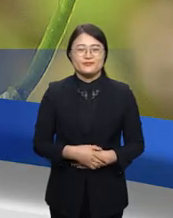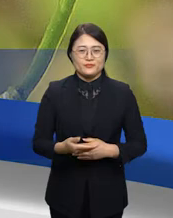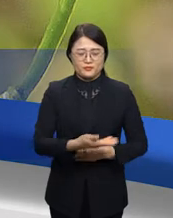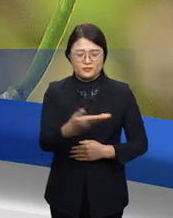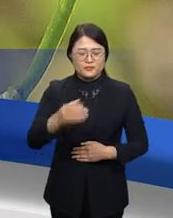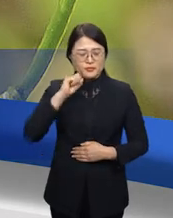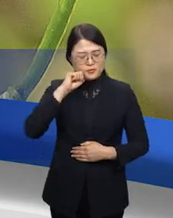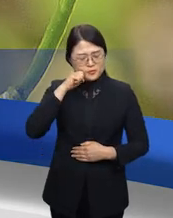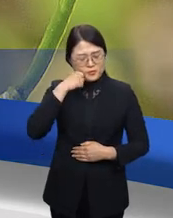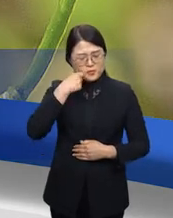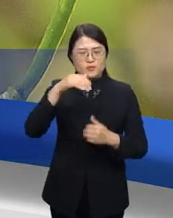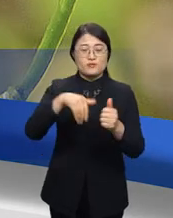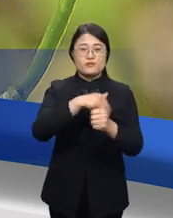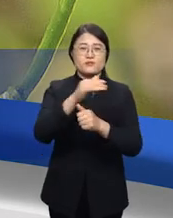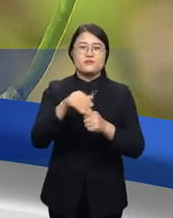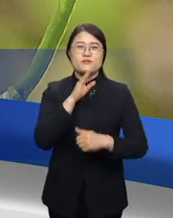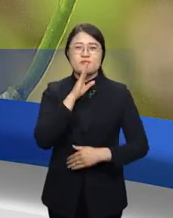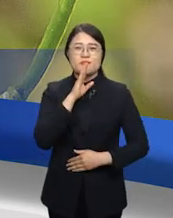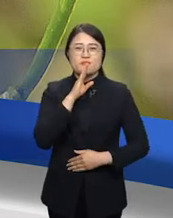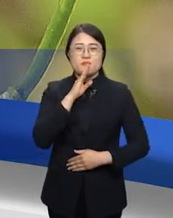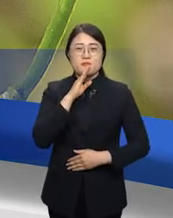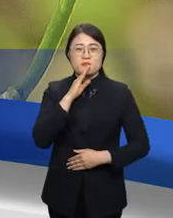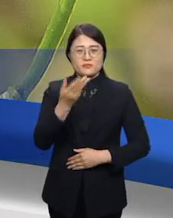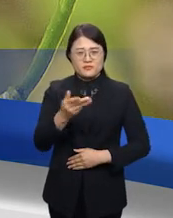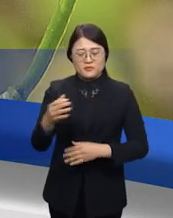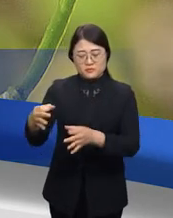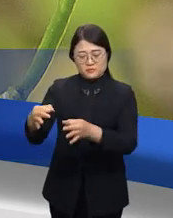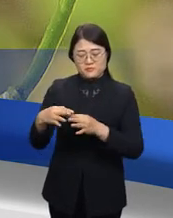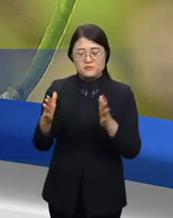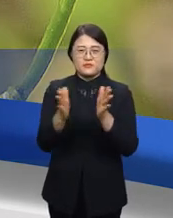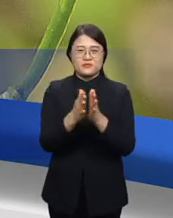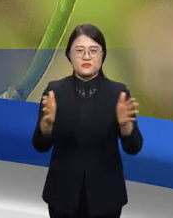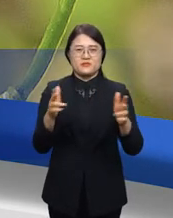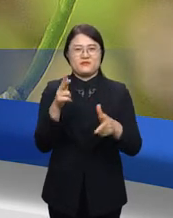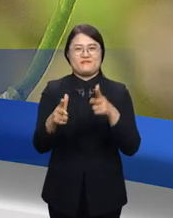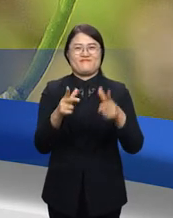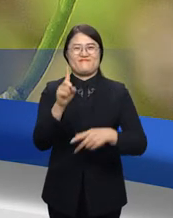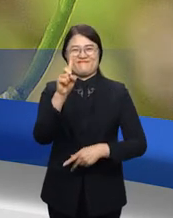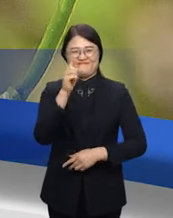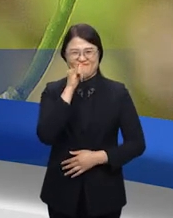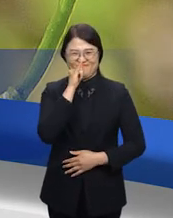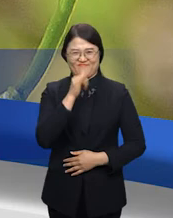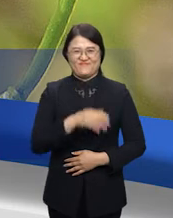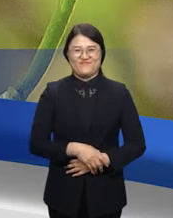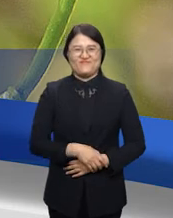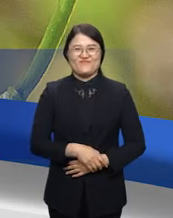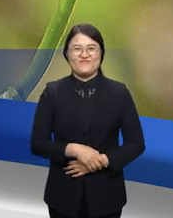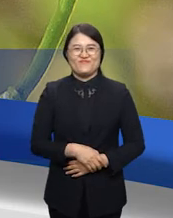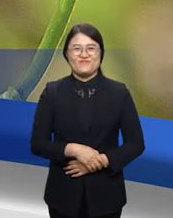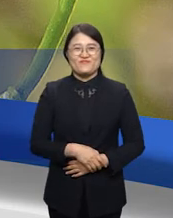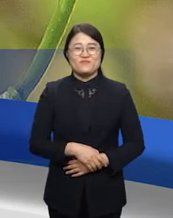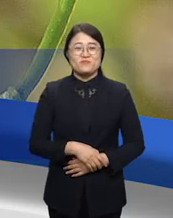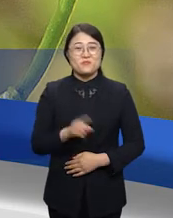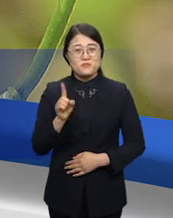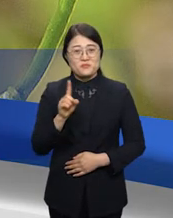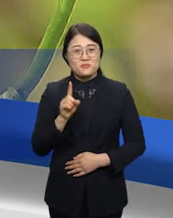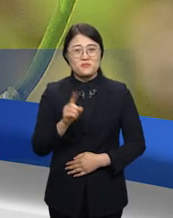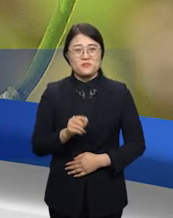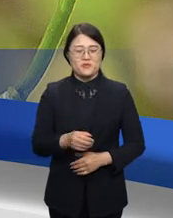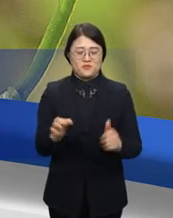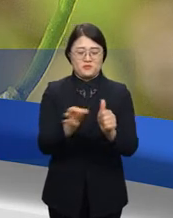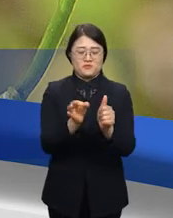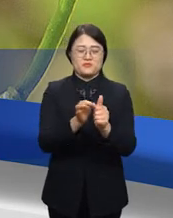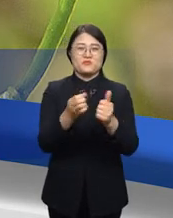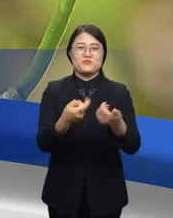모두가 어려운 시국이지만 기부로 비롯된 신바람 나는 사업이 눈길을 끌고 있습니다. 바로 관내